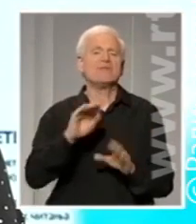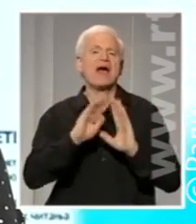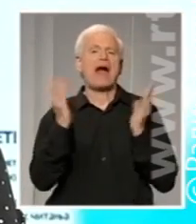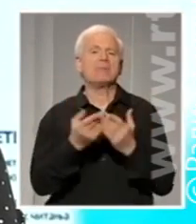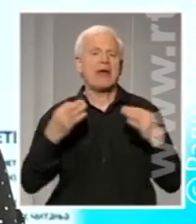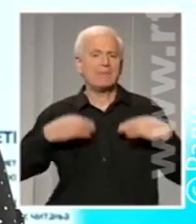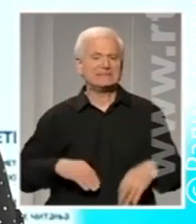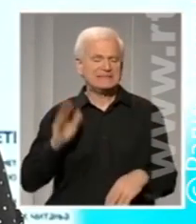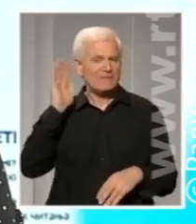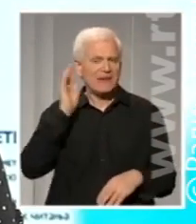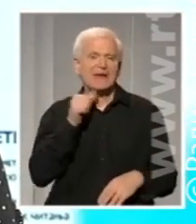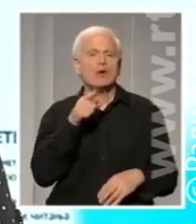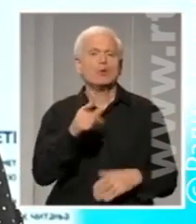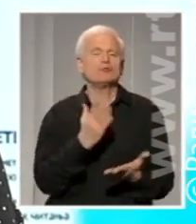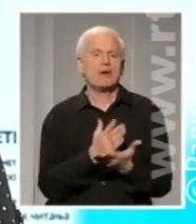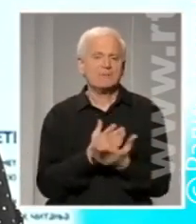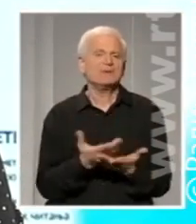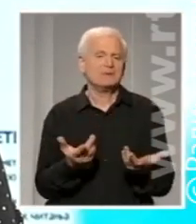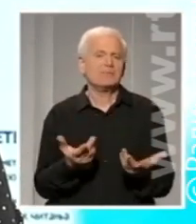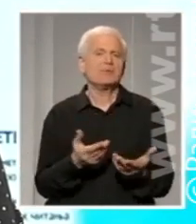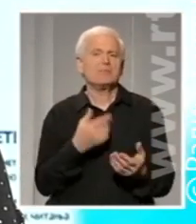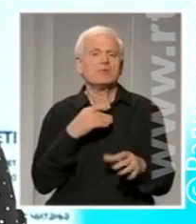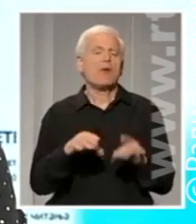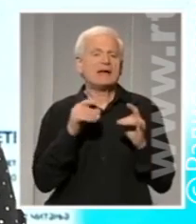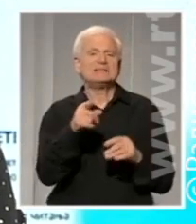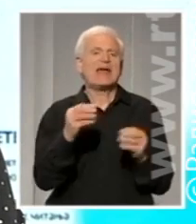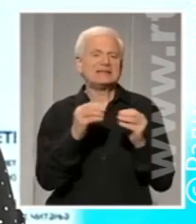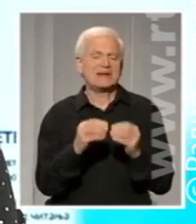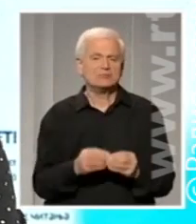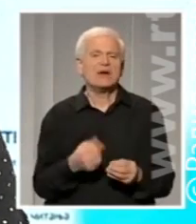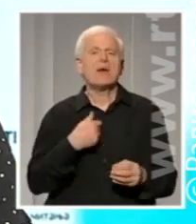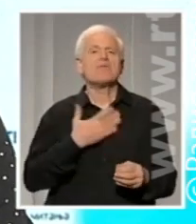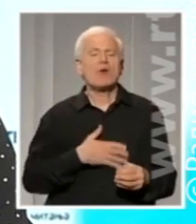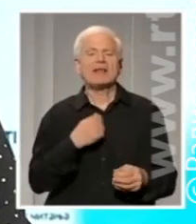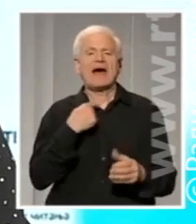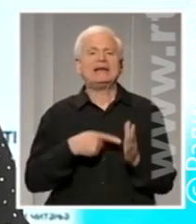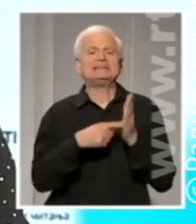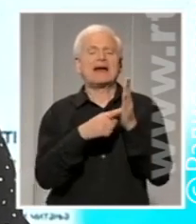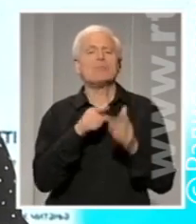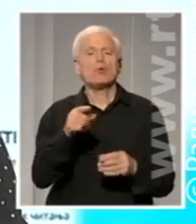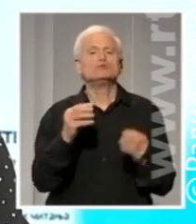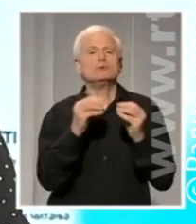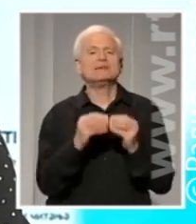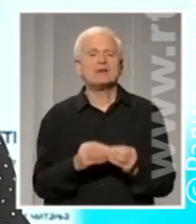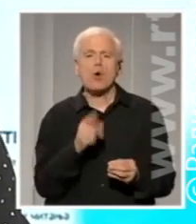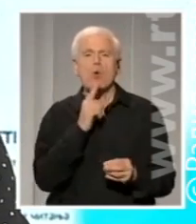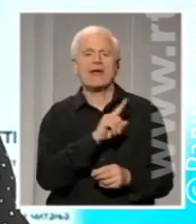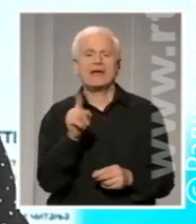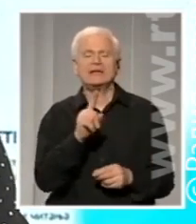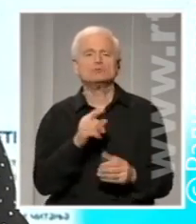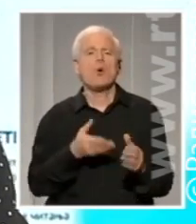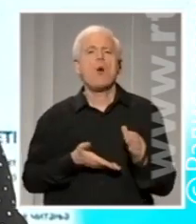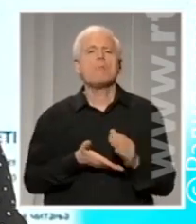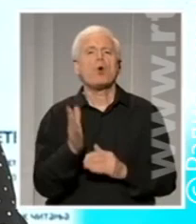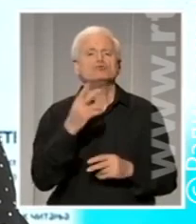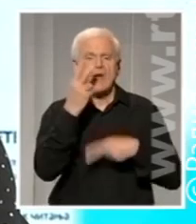premijerke, tako da će to biti sekcija gde ćemo nalaziti te sadržaje. Ono što bih voljela da naglasim da su to sadržaje koji nisu prošli kontrolu